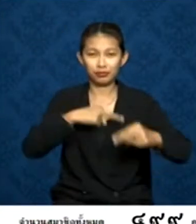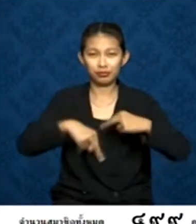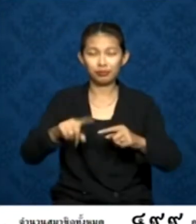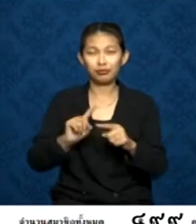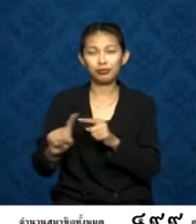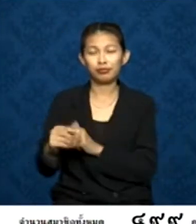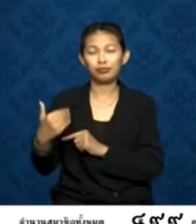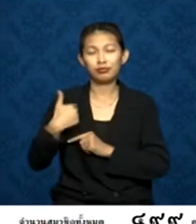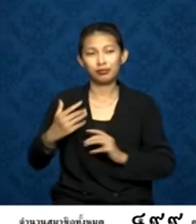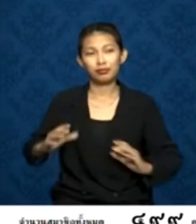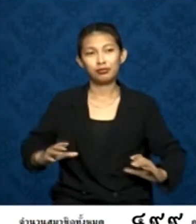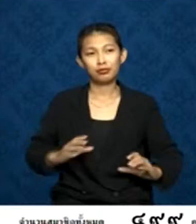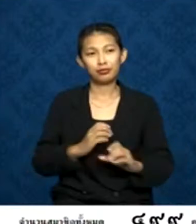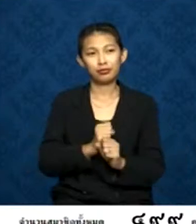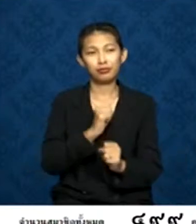้อมูสรุปโดยดำเอด